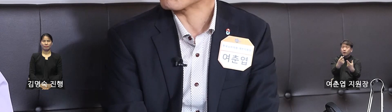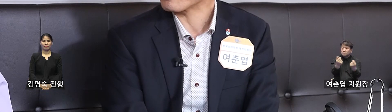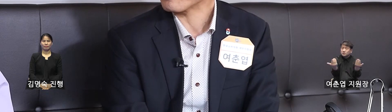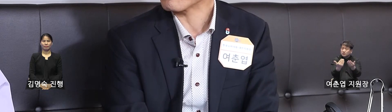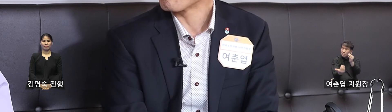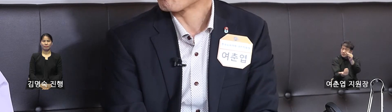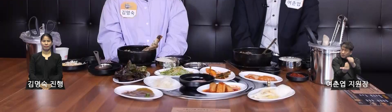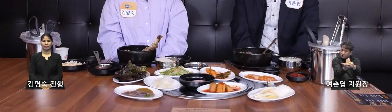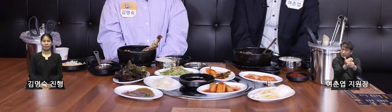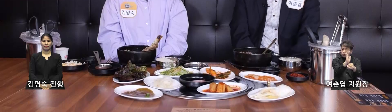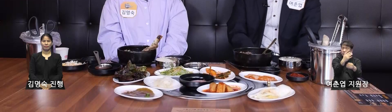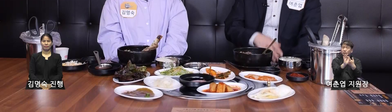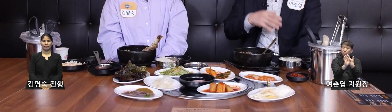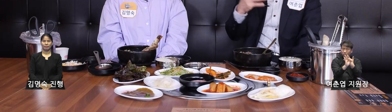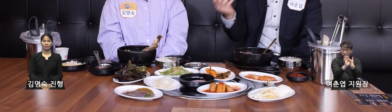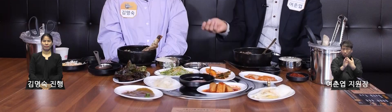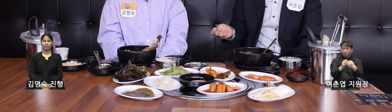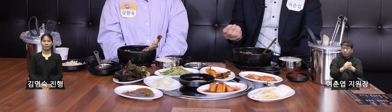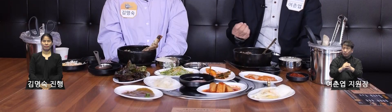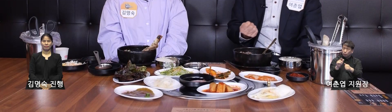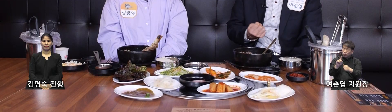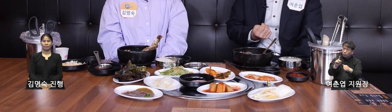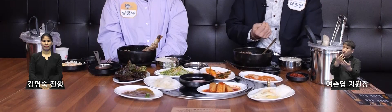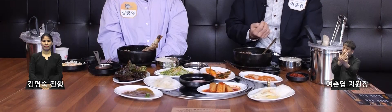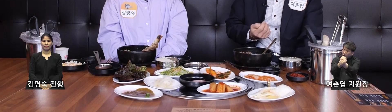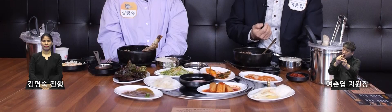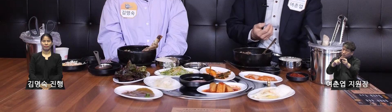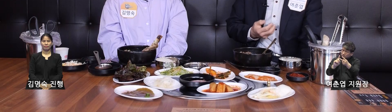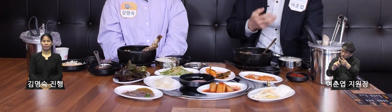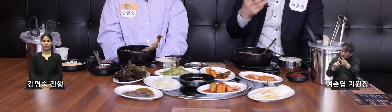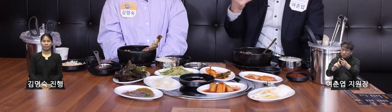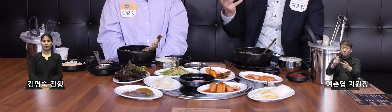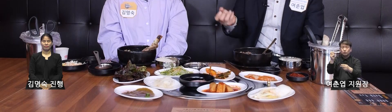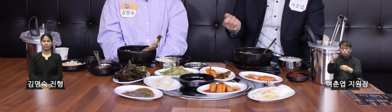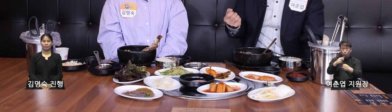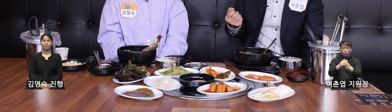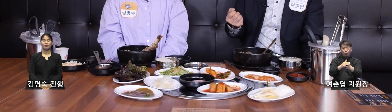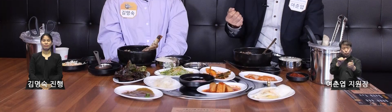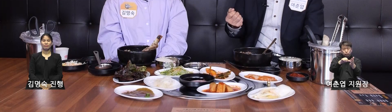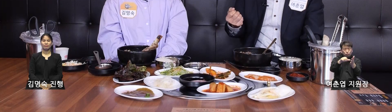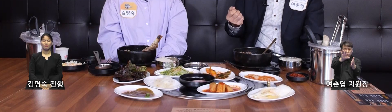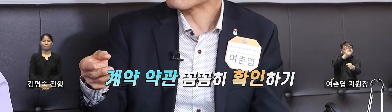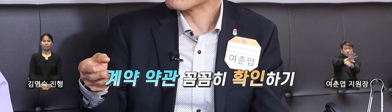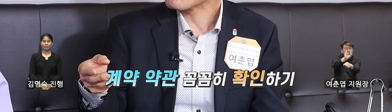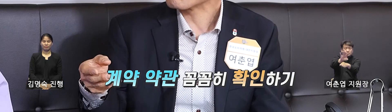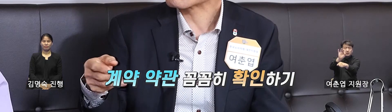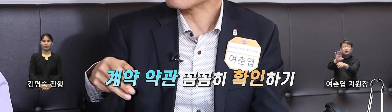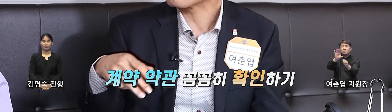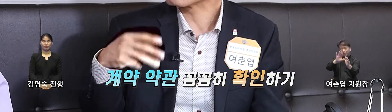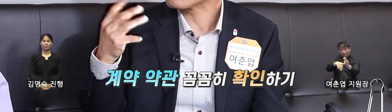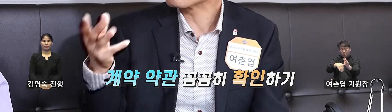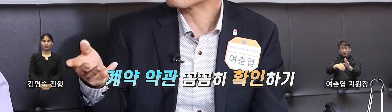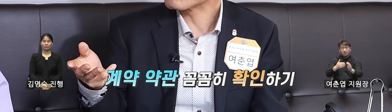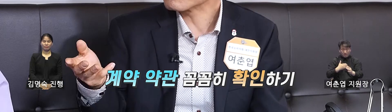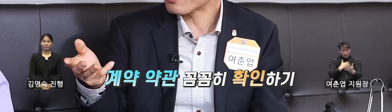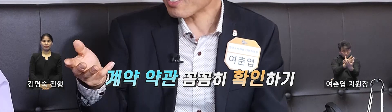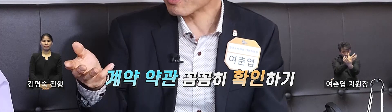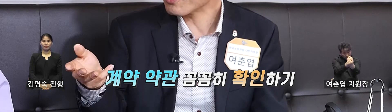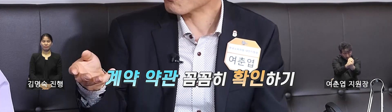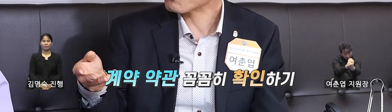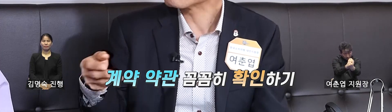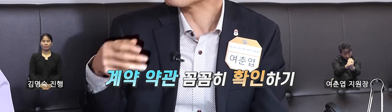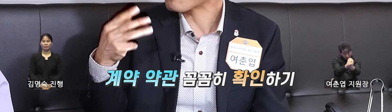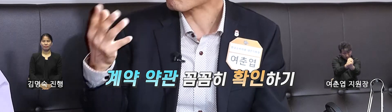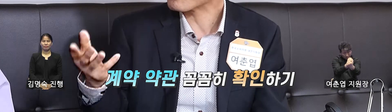있기 때문에 어떤 계약을 한다라든지 또 물건을 구매하실 때에 내가 계약하고자 하는 그